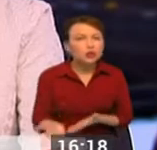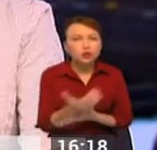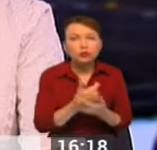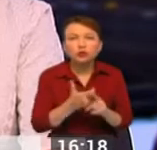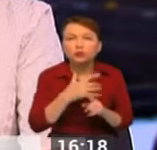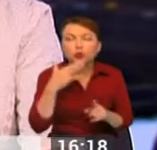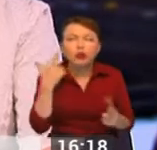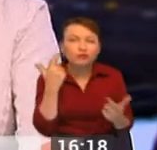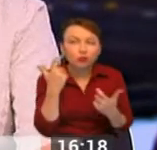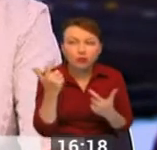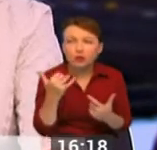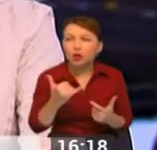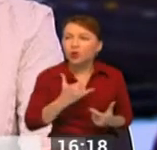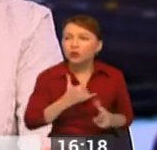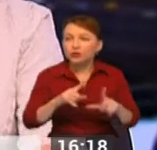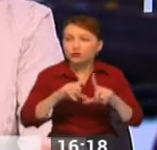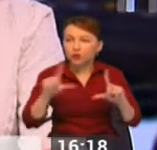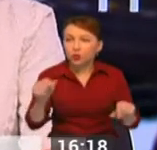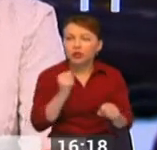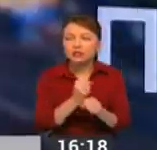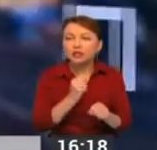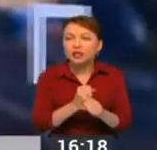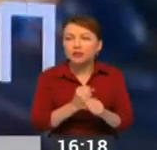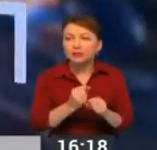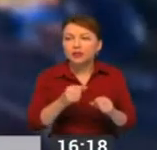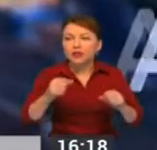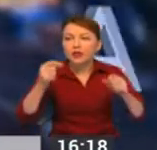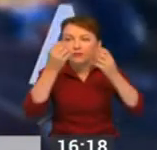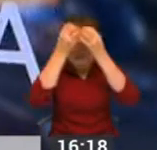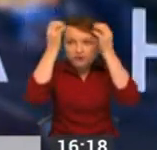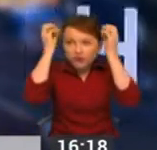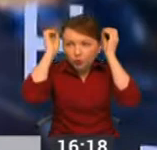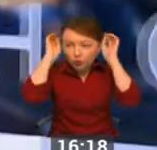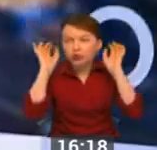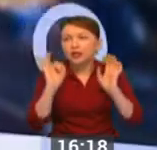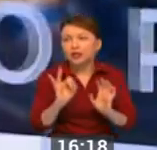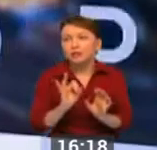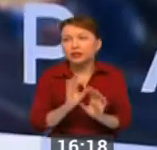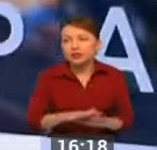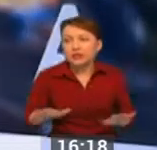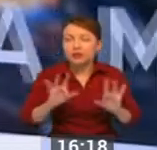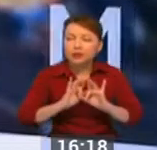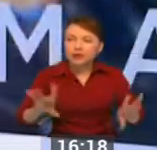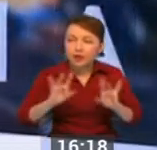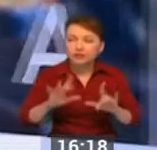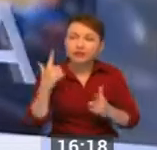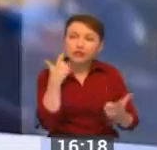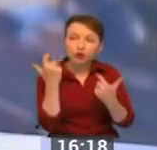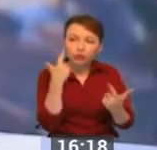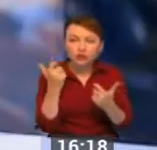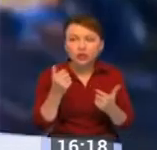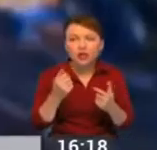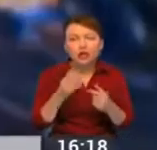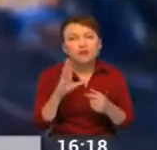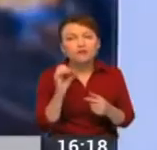много информации. У нас в школах делали венки. И тут же мы давали детям информацию о традициях, о том, что венок – это